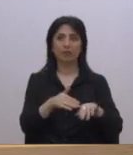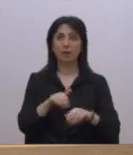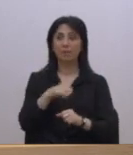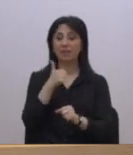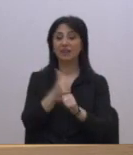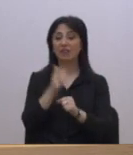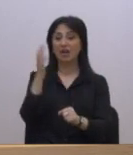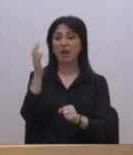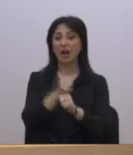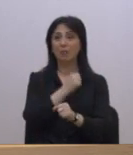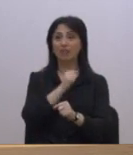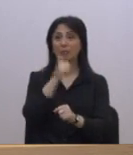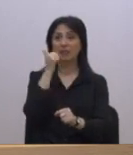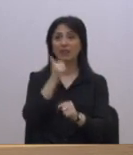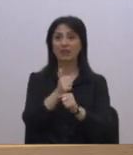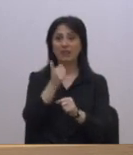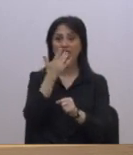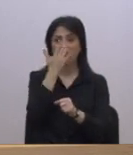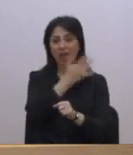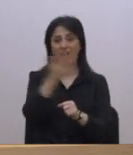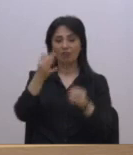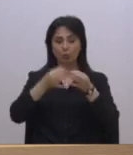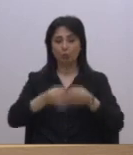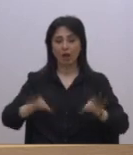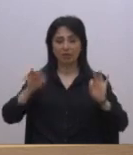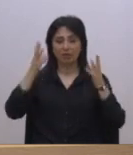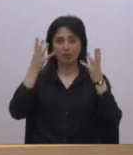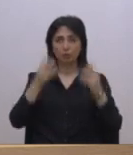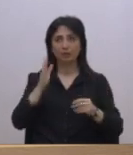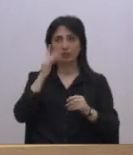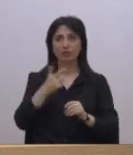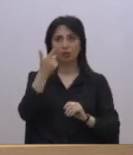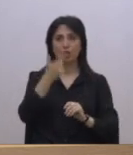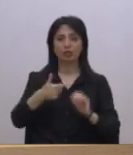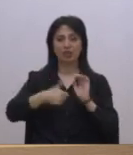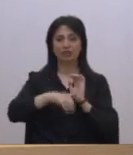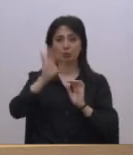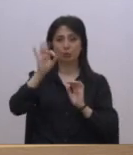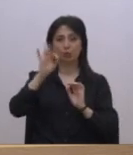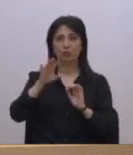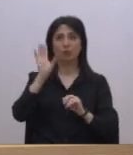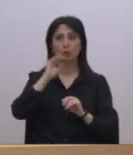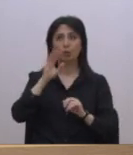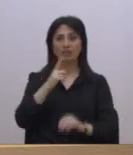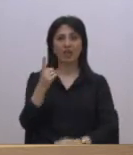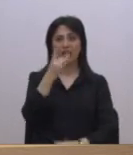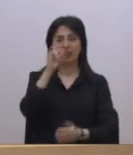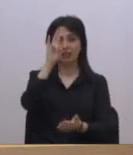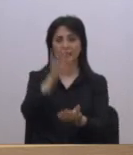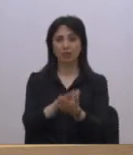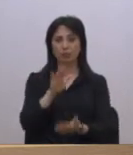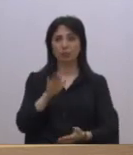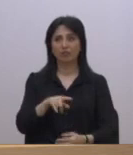თავარი გამარჯვება, თავარი ეროვნულ განმათავისუფლებელი დღე იქნება 26 ოქტომბერს, როდესაც ერთხელ და